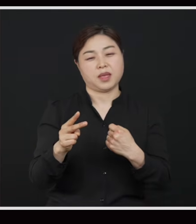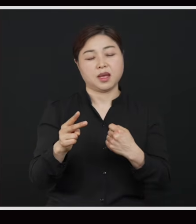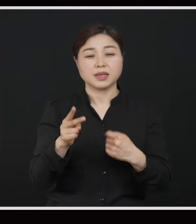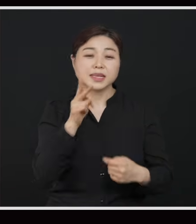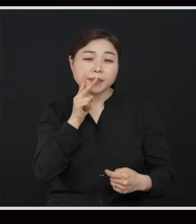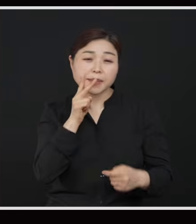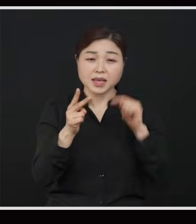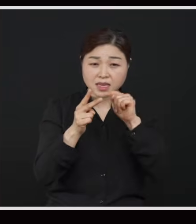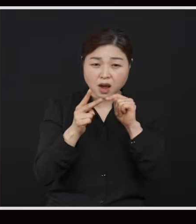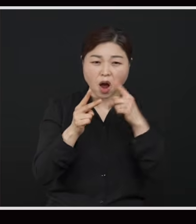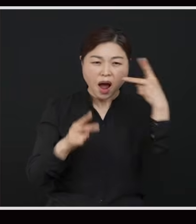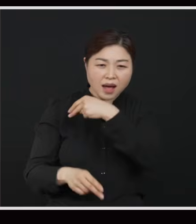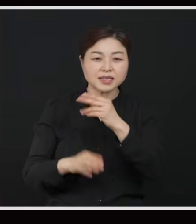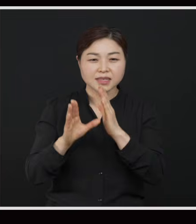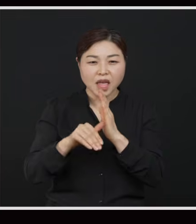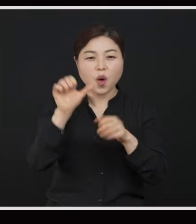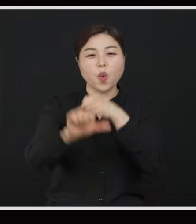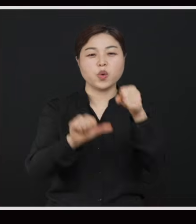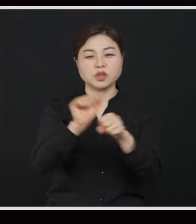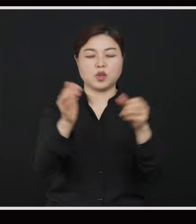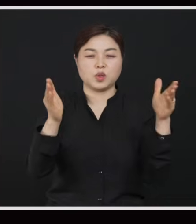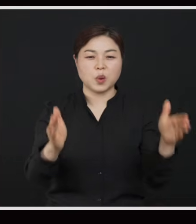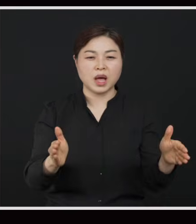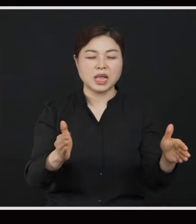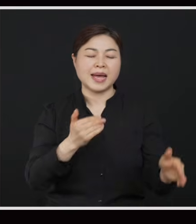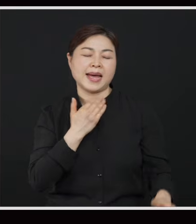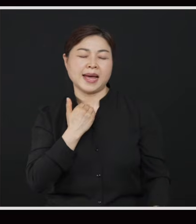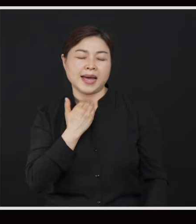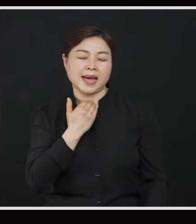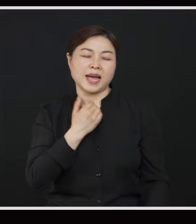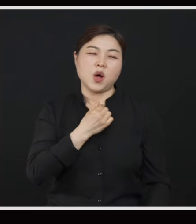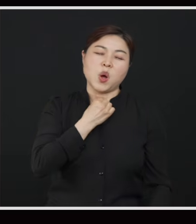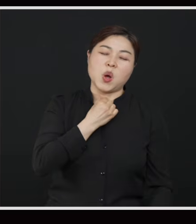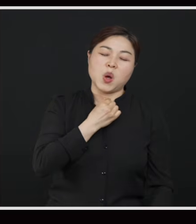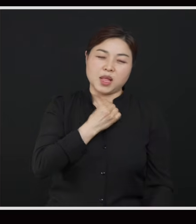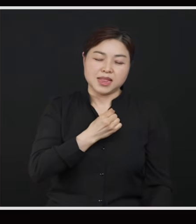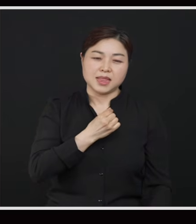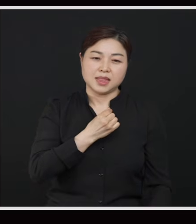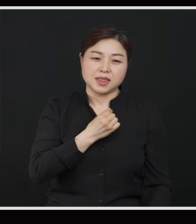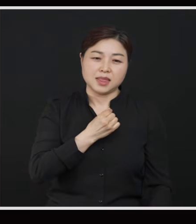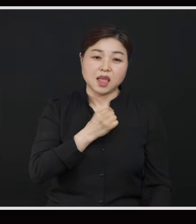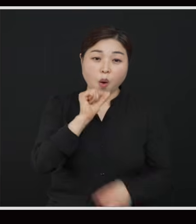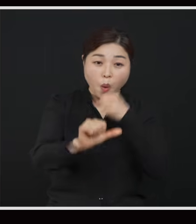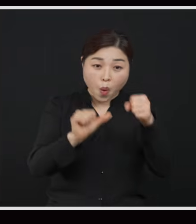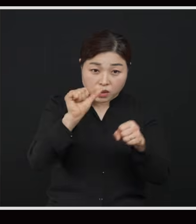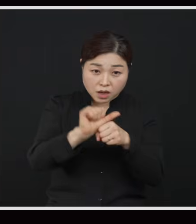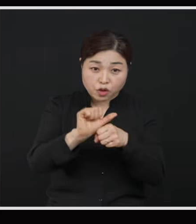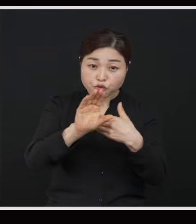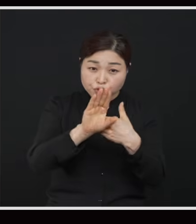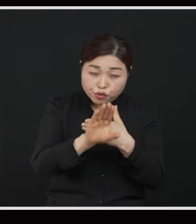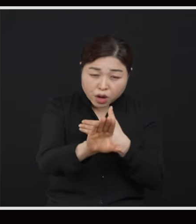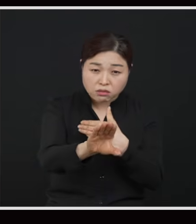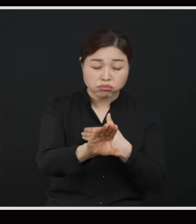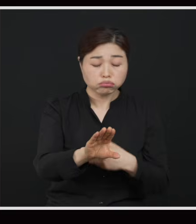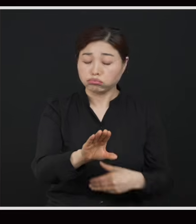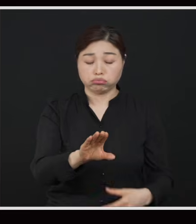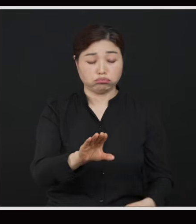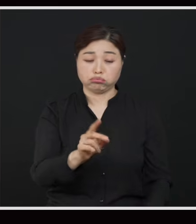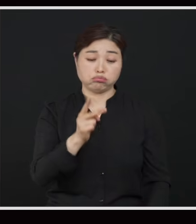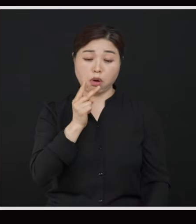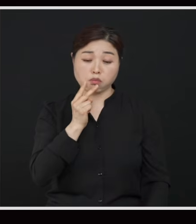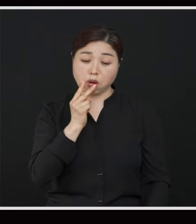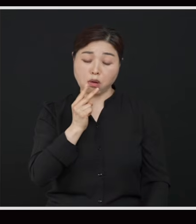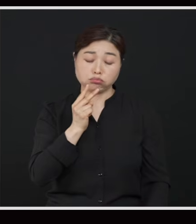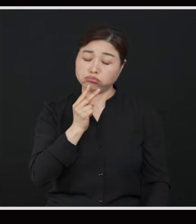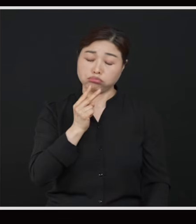펴봤는데 끊을 때 첫 5년 동안은 계속 생각이 났어요. 5년 지난 다음서부터는